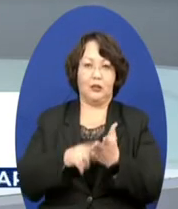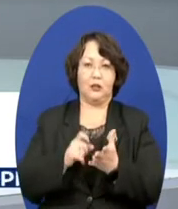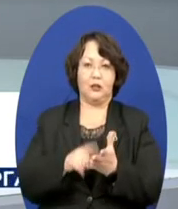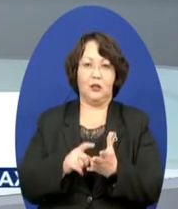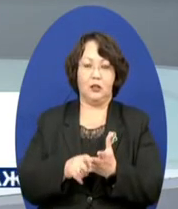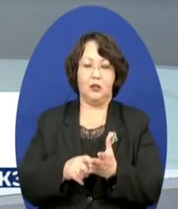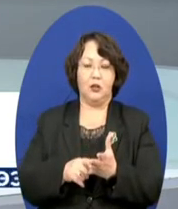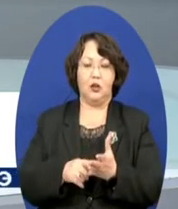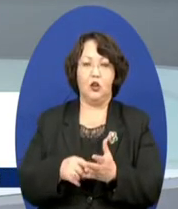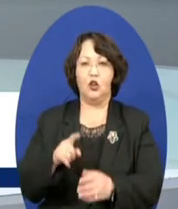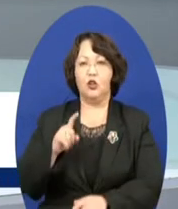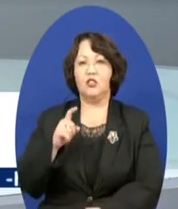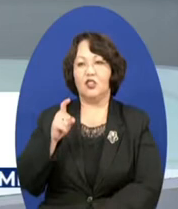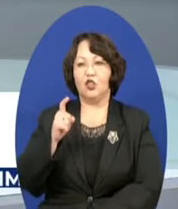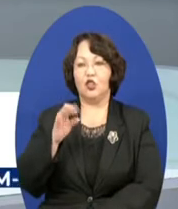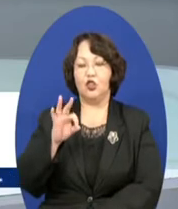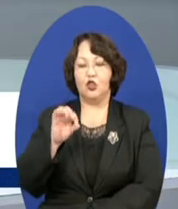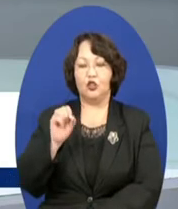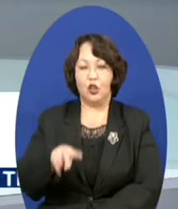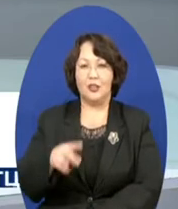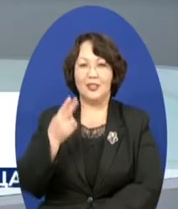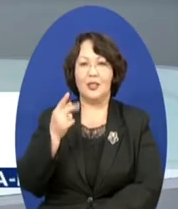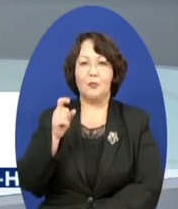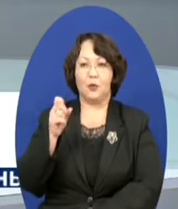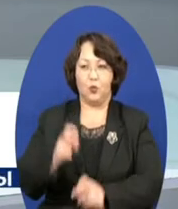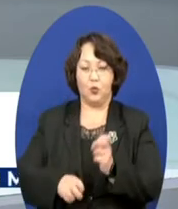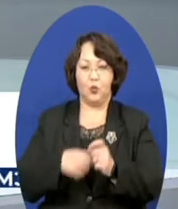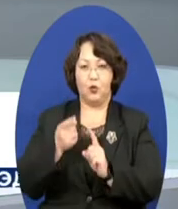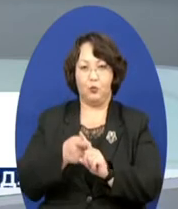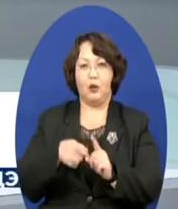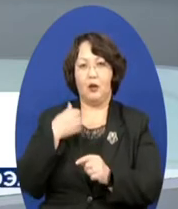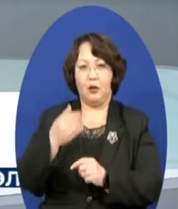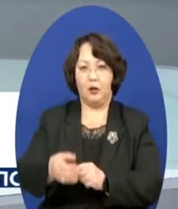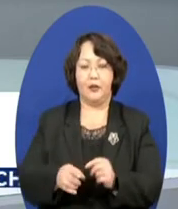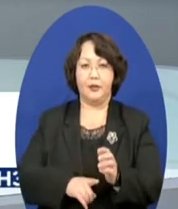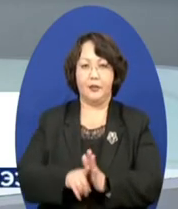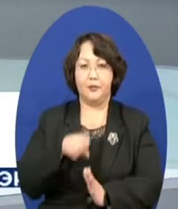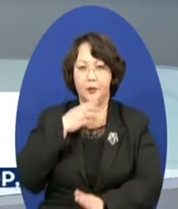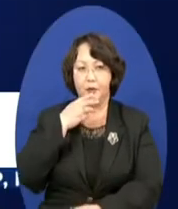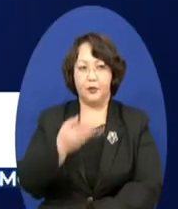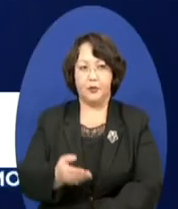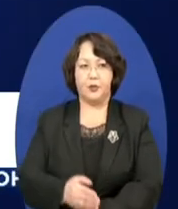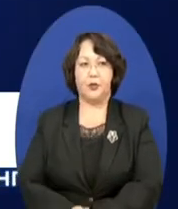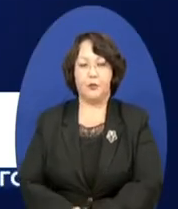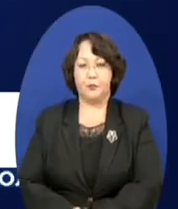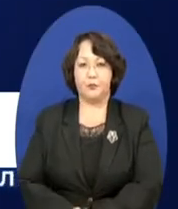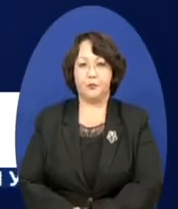байна. Хөдөлгийн цементийн үйлдвэрийн холбоотой мэдээллээр хөтөлбөрийн дараагийн хэсэг эхэлж байна.